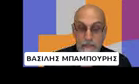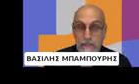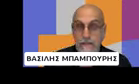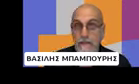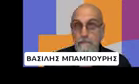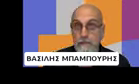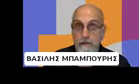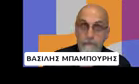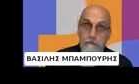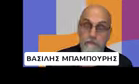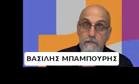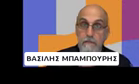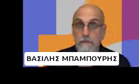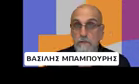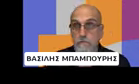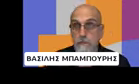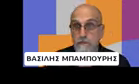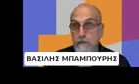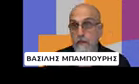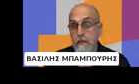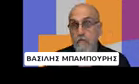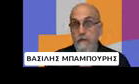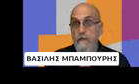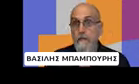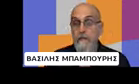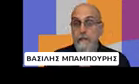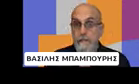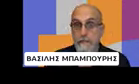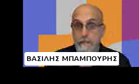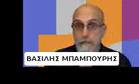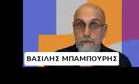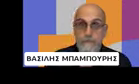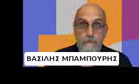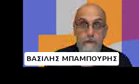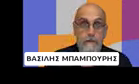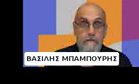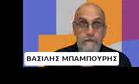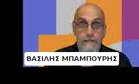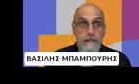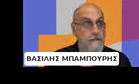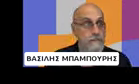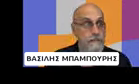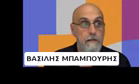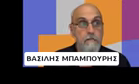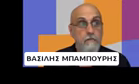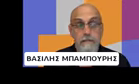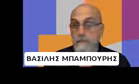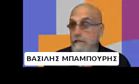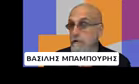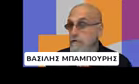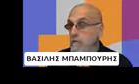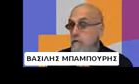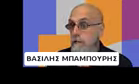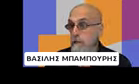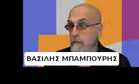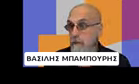εταιρείας Atlas EP, με τη χορηγία της οποίας σήμερα έχουμε και την διερμηνία στην νοηματική